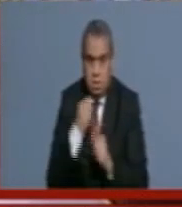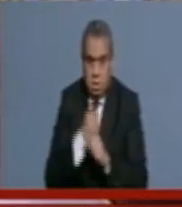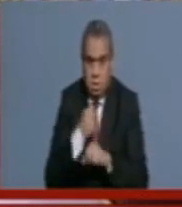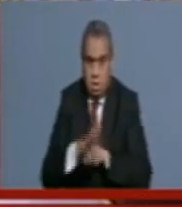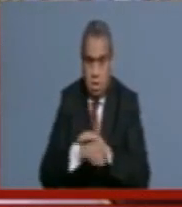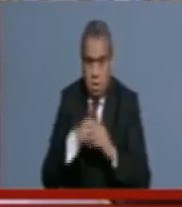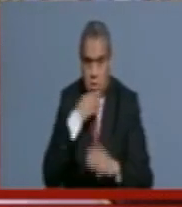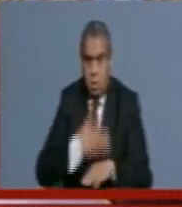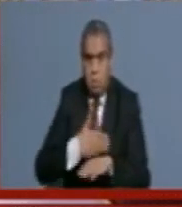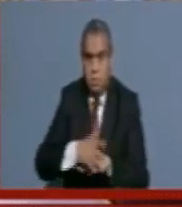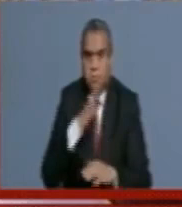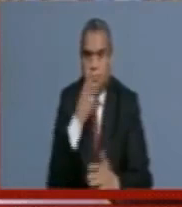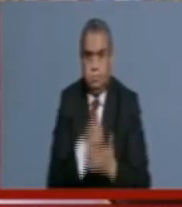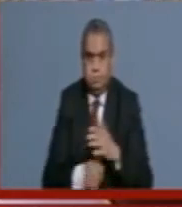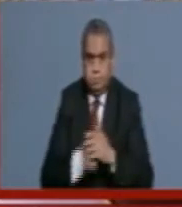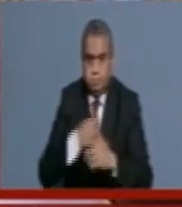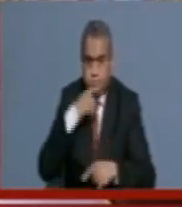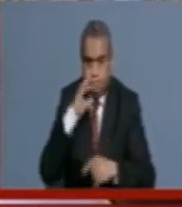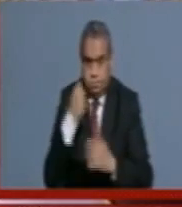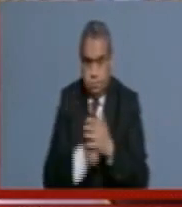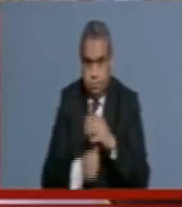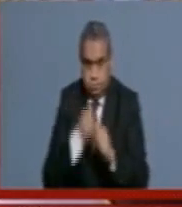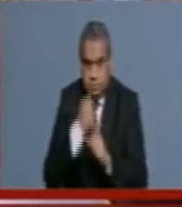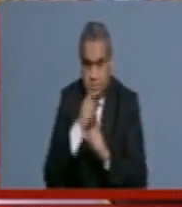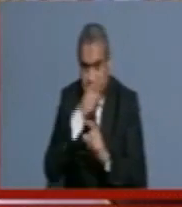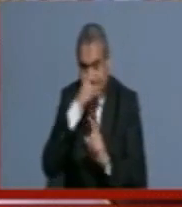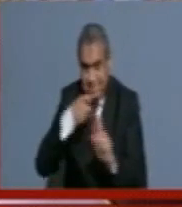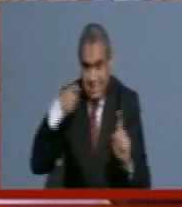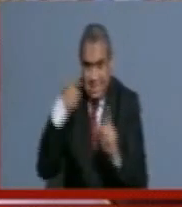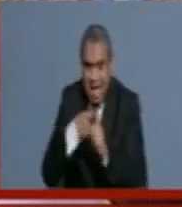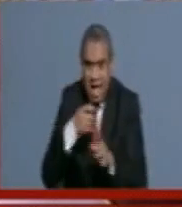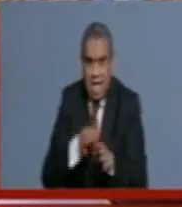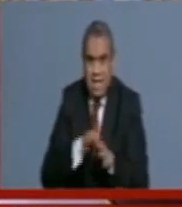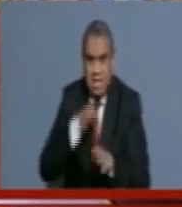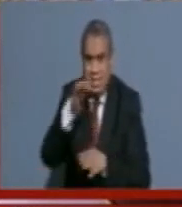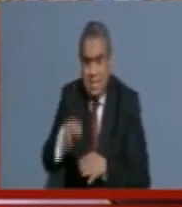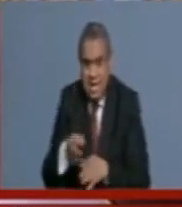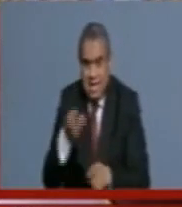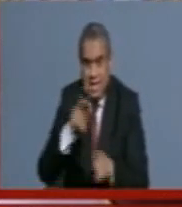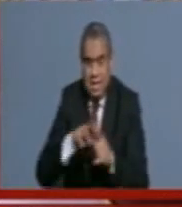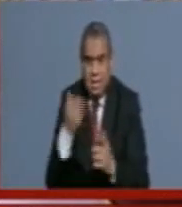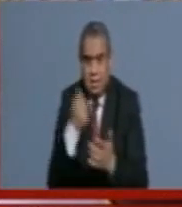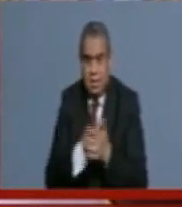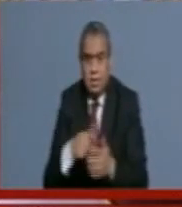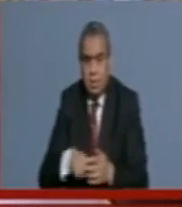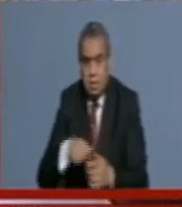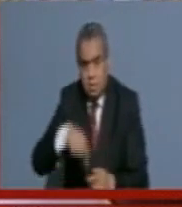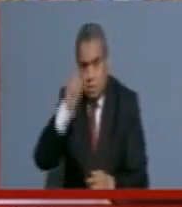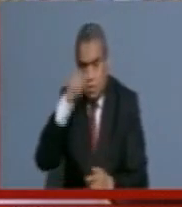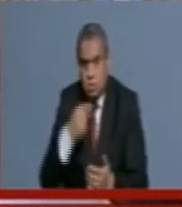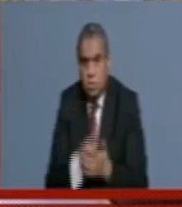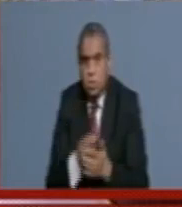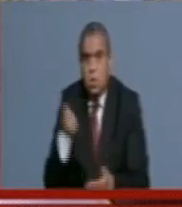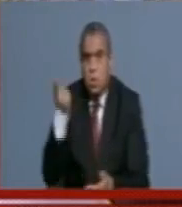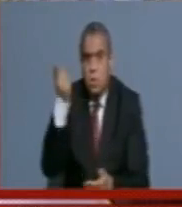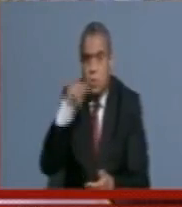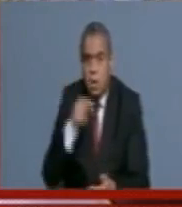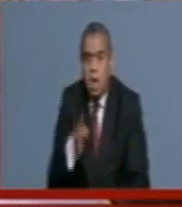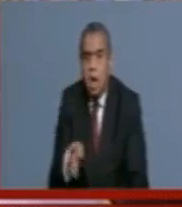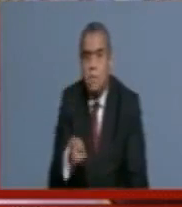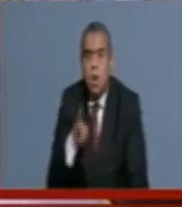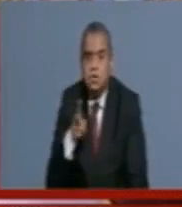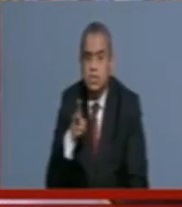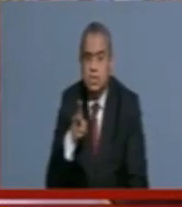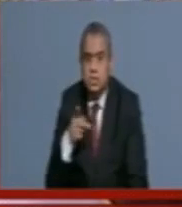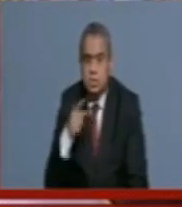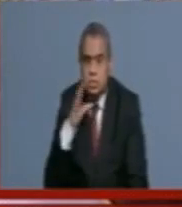من الاجراءات ولا يتقدم حد للطعن، لان الاجراءات بتنتهي عندي النهارده، بكره لازم انتظر 24 ساعه وفقا